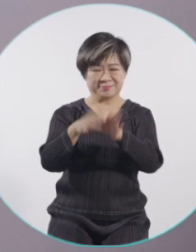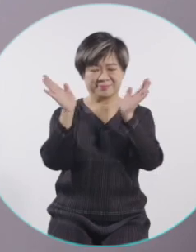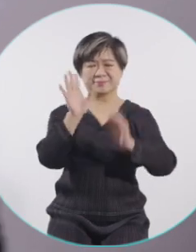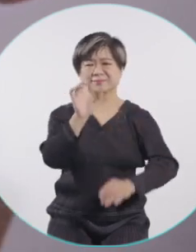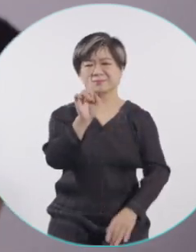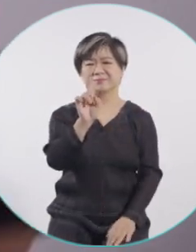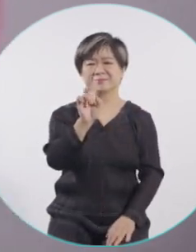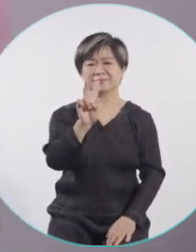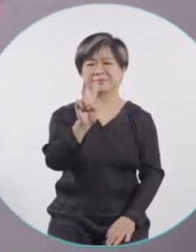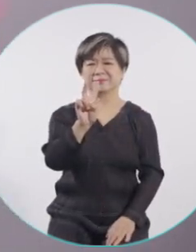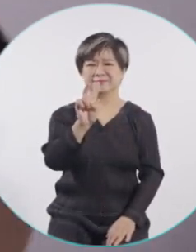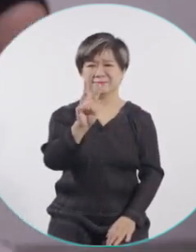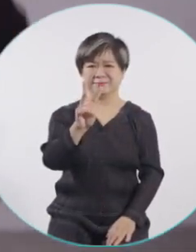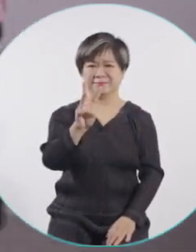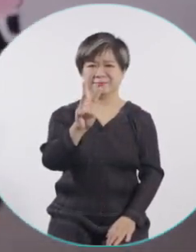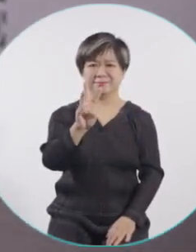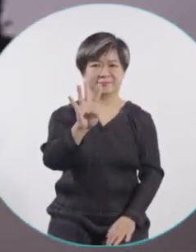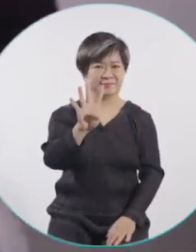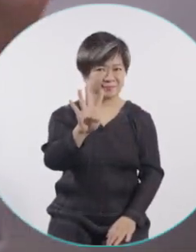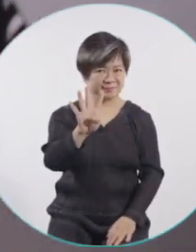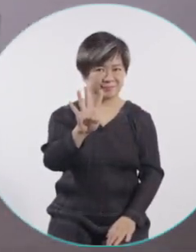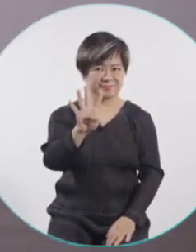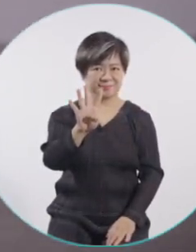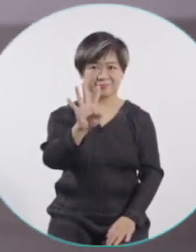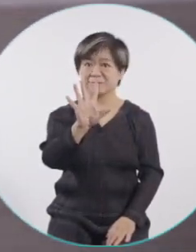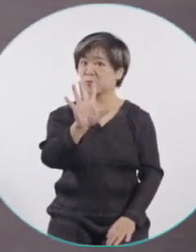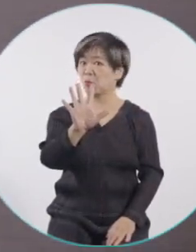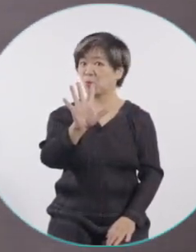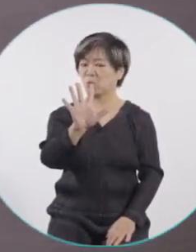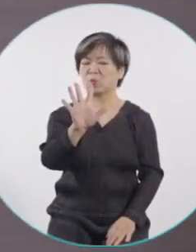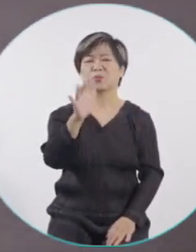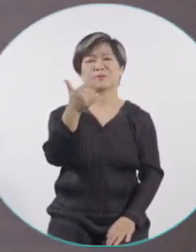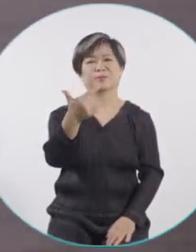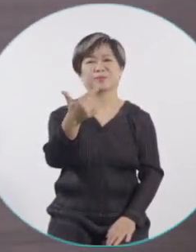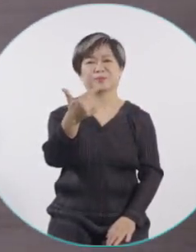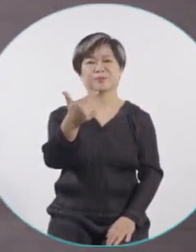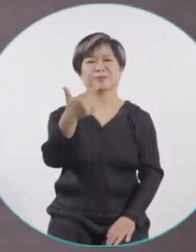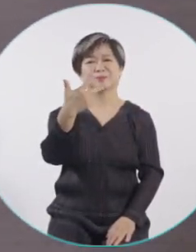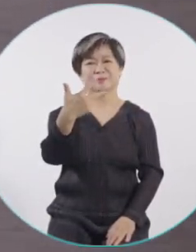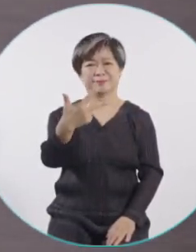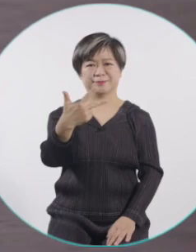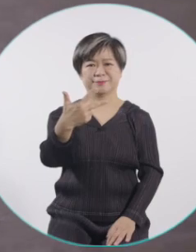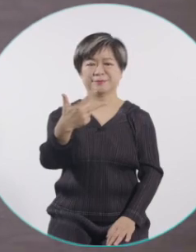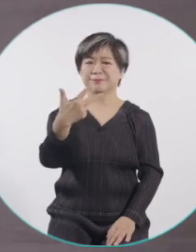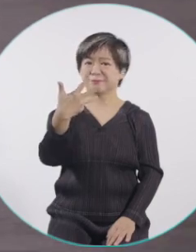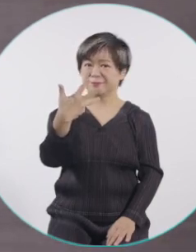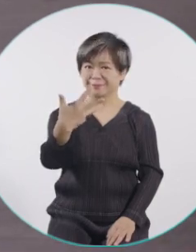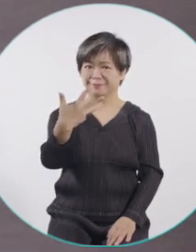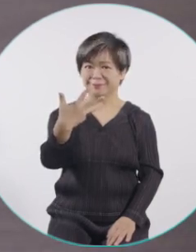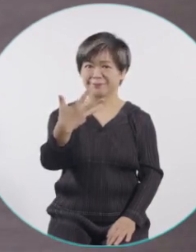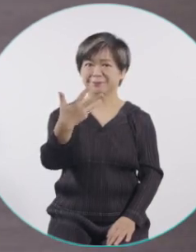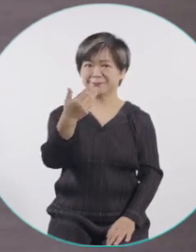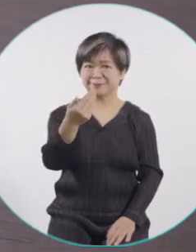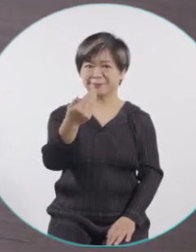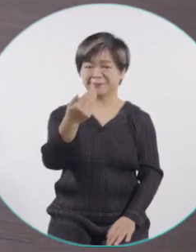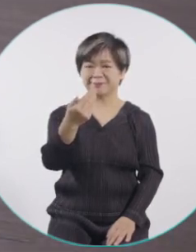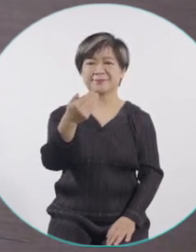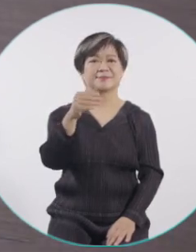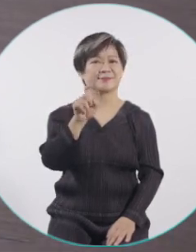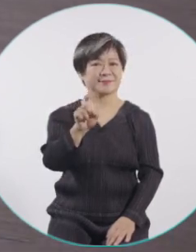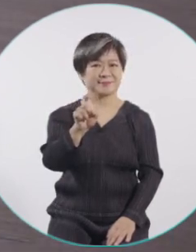一、二、三、四、五、六、七、八、